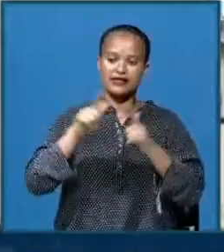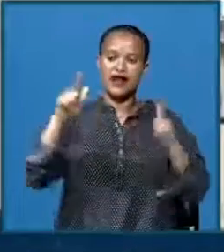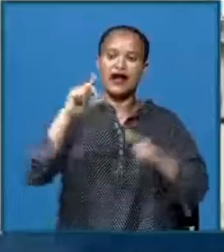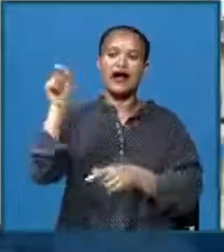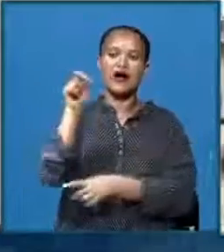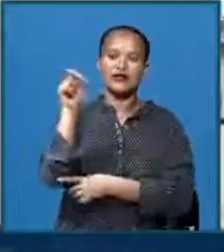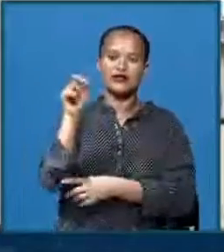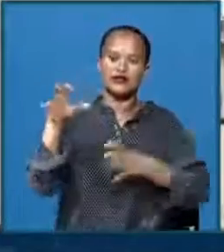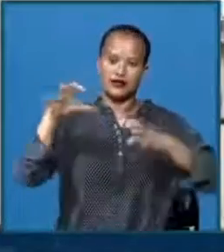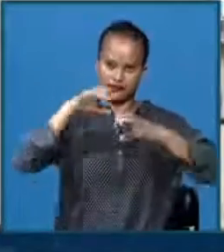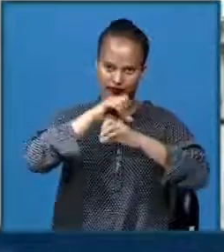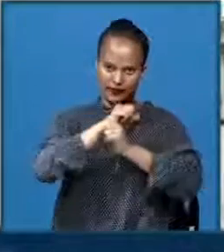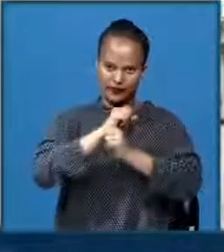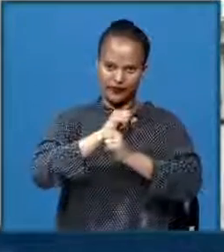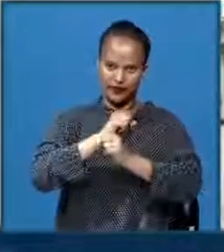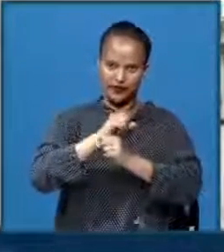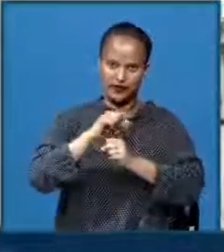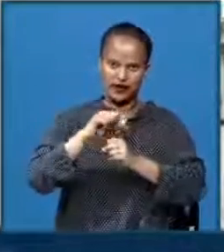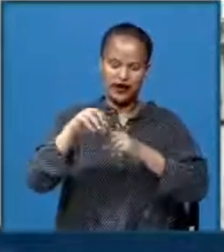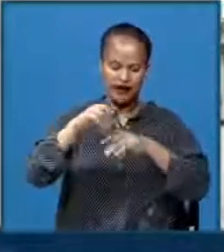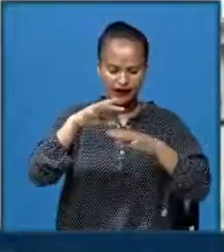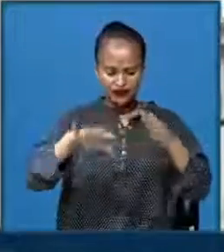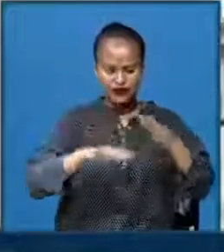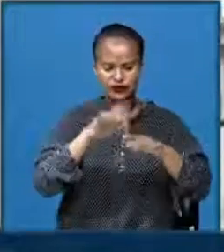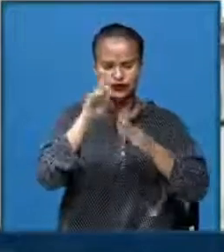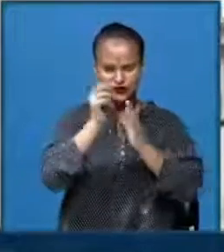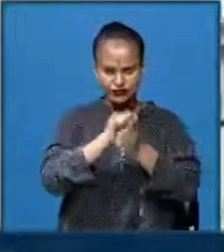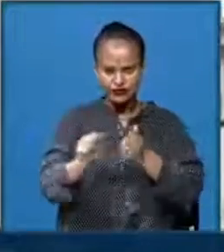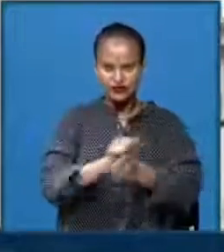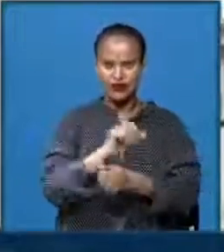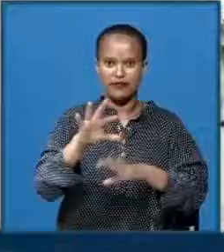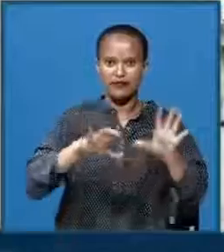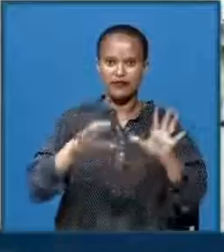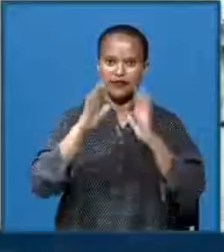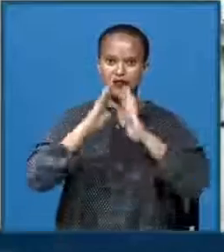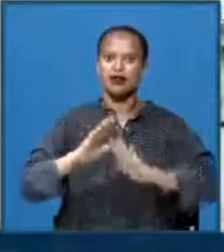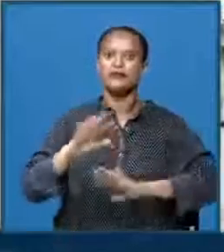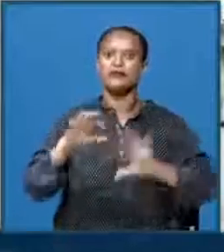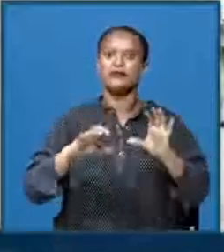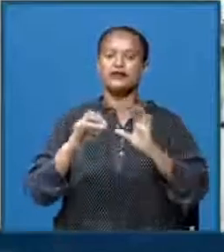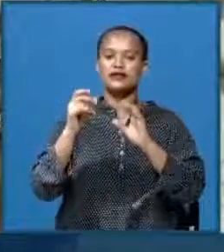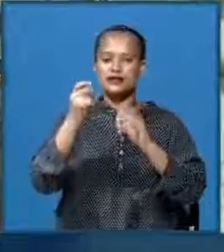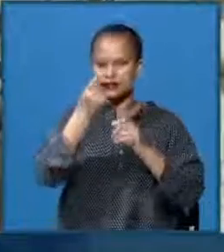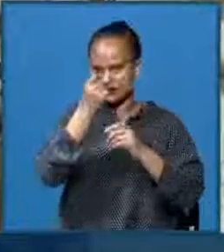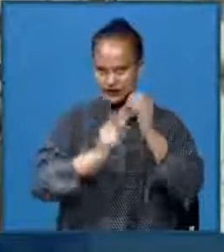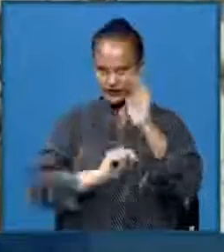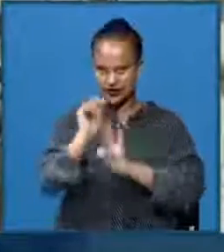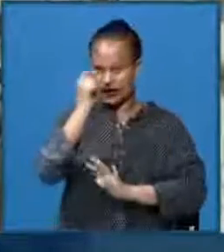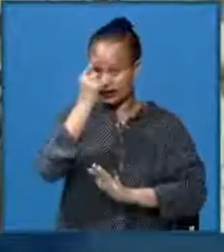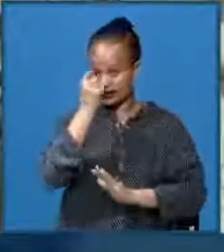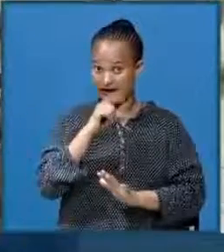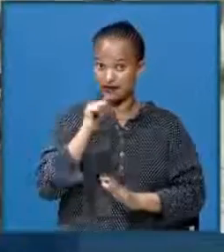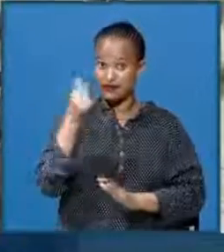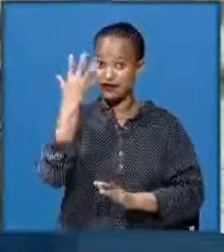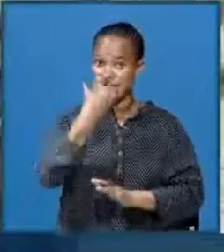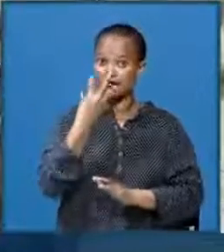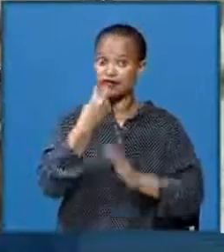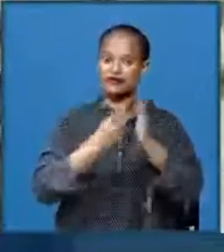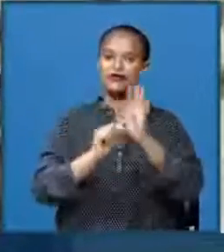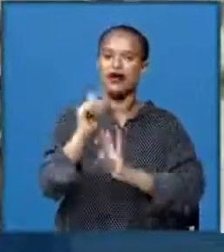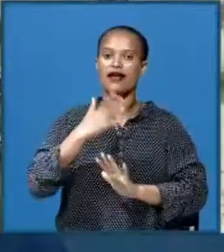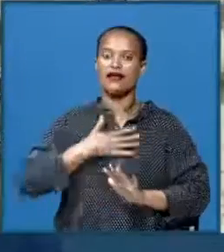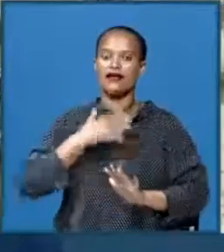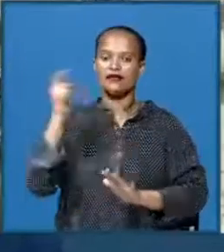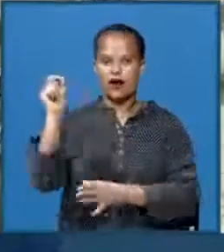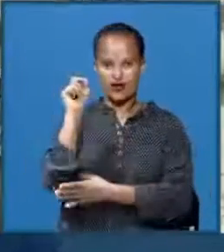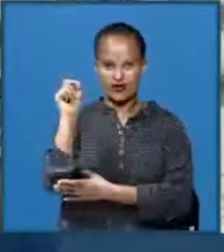ኣብ መኸንበቲኡ ሓመደ ድበ ኣድቢና ሰላም ክንገብራ ከም ንኽእል ትግራይ ኣይጠራጠርን ማለት እዩ። ናብ ፅብቕቲ ትግራይና ገይርና